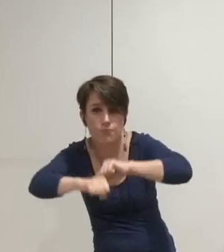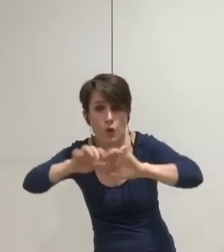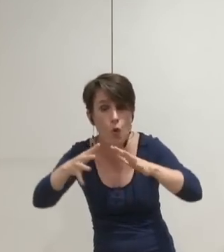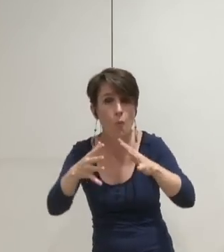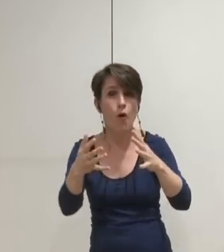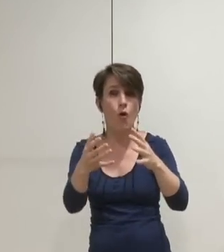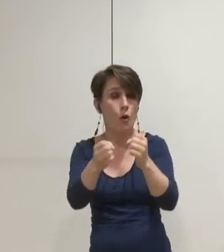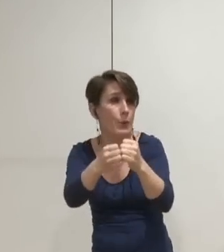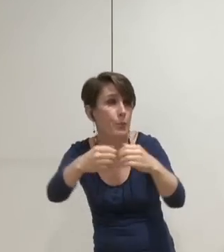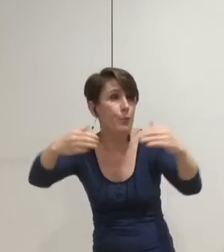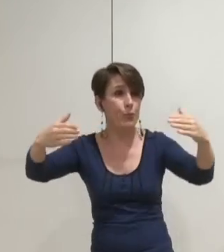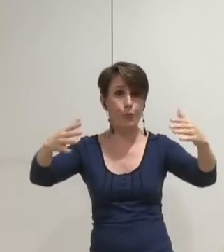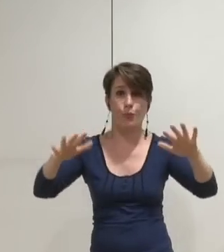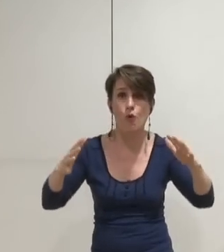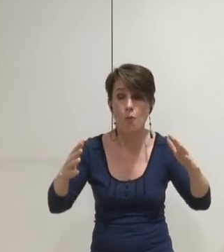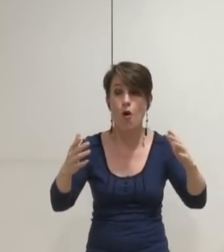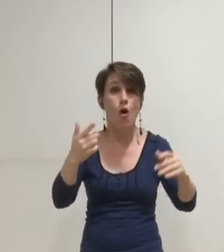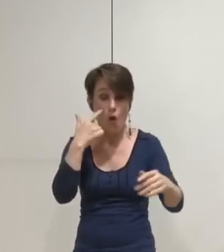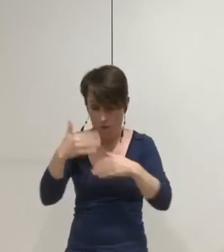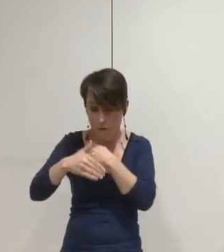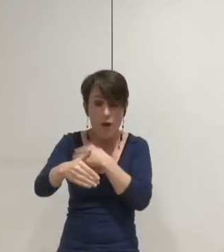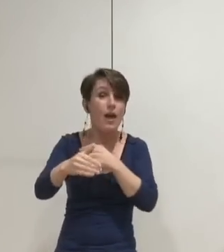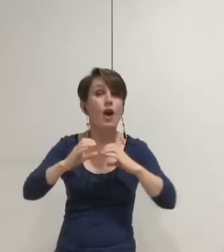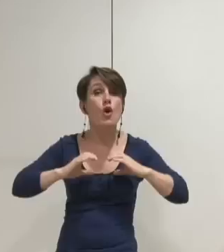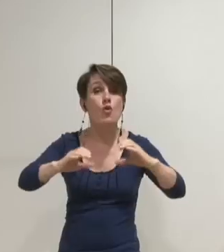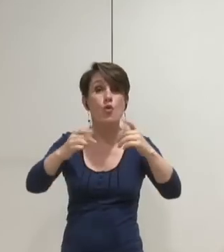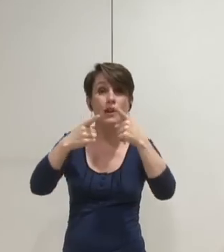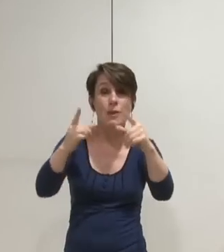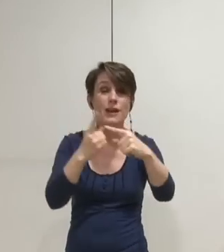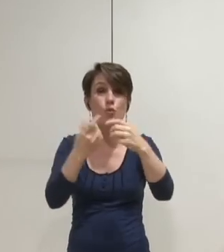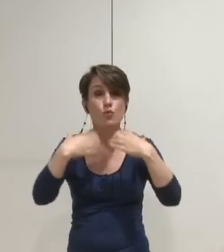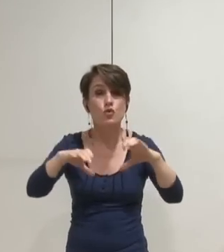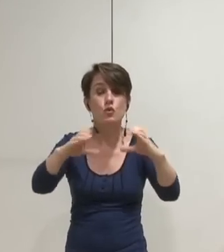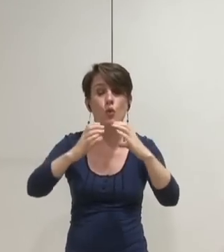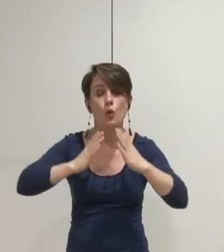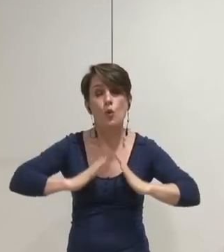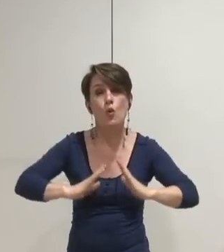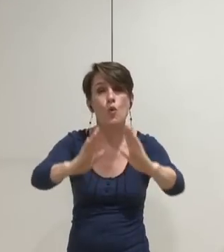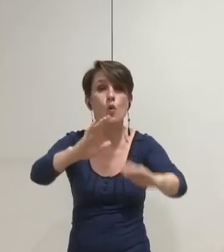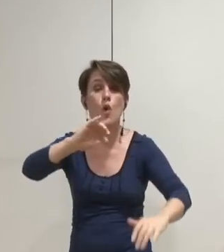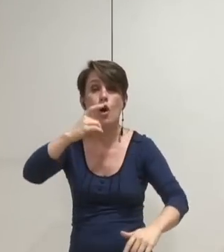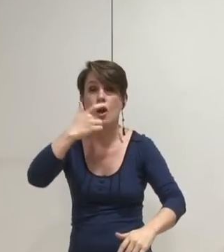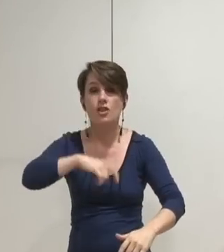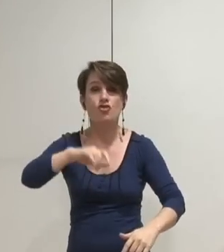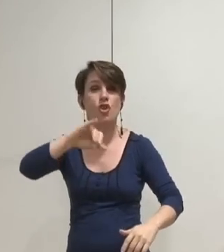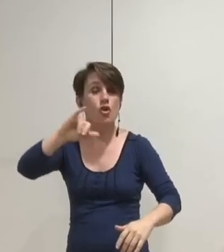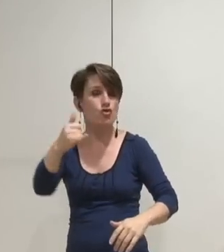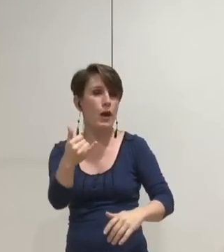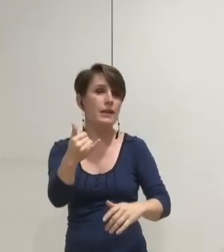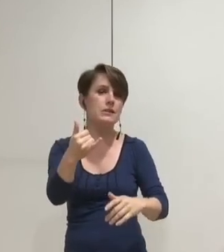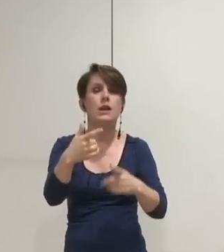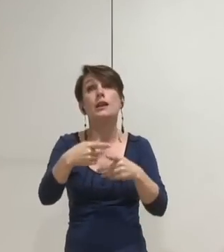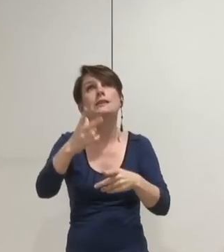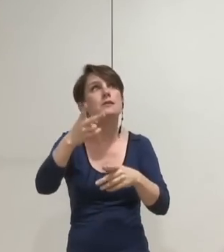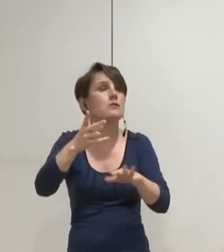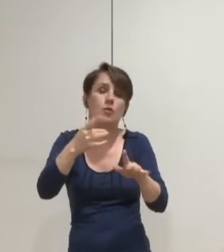s'étend sur le cours j cour la Libération qui est peut-être pas aussi long que l'avenue diagonale mais je suis sûr monsieur Barbier si vous